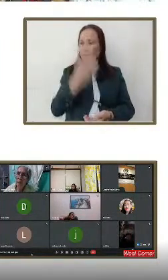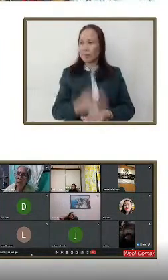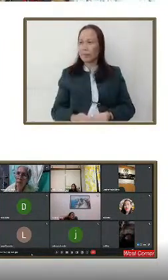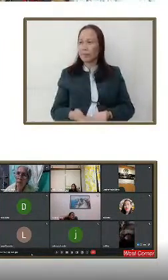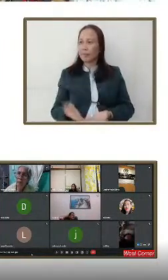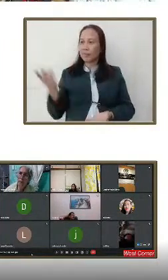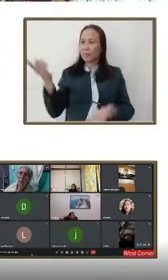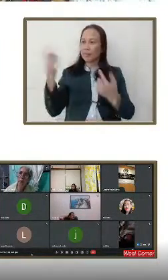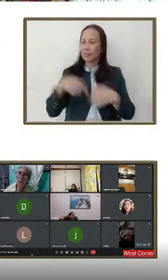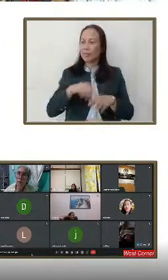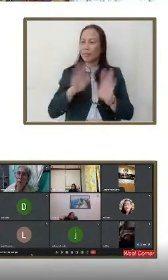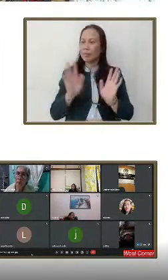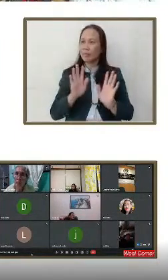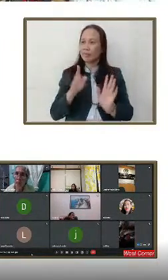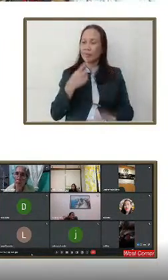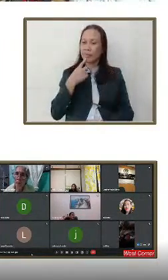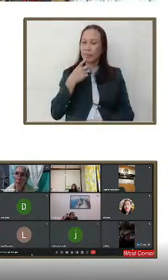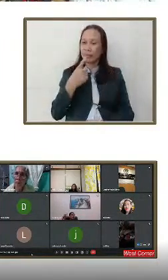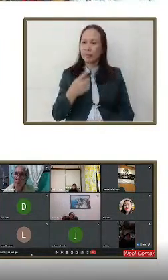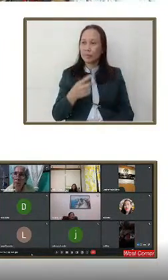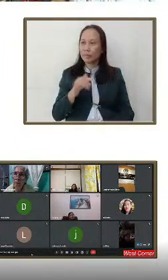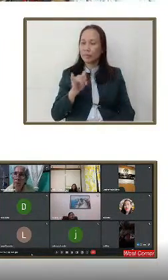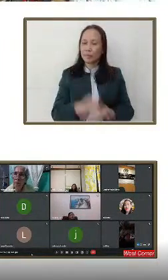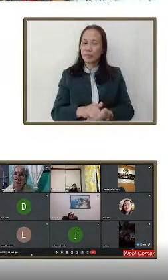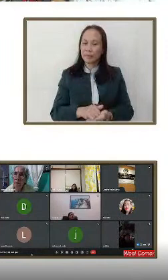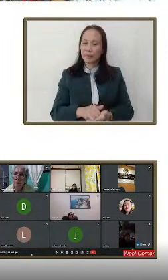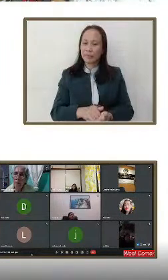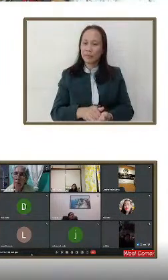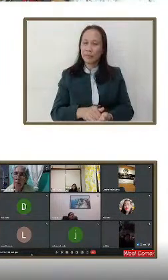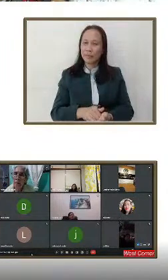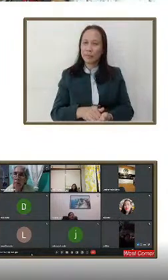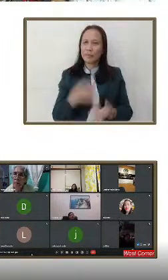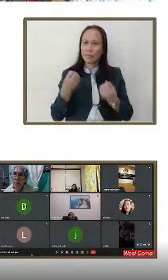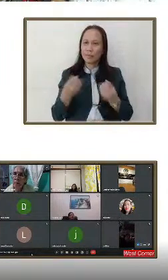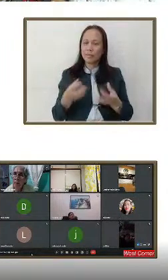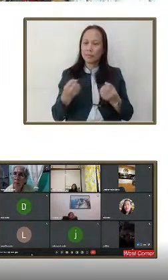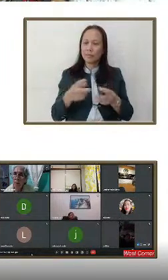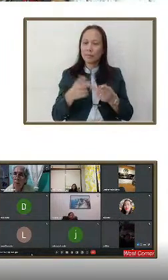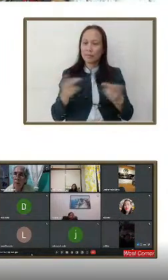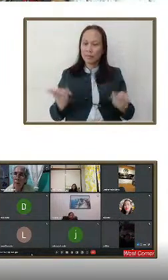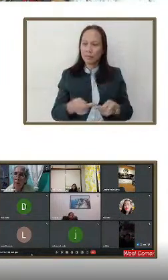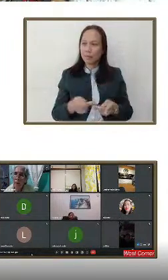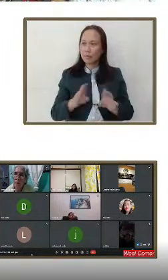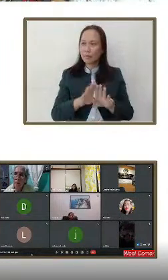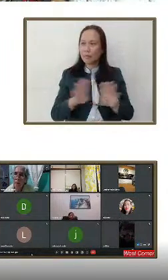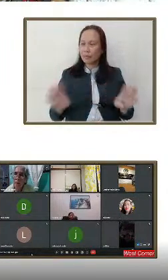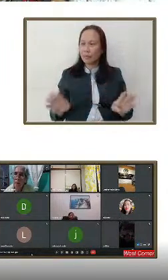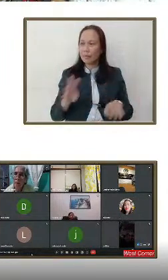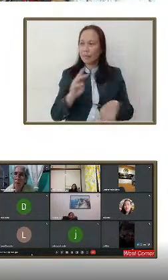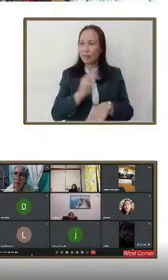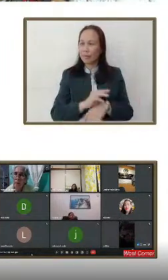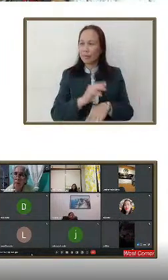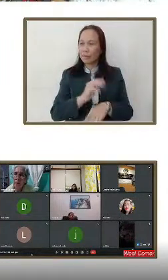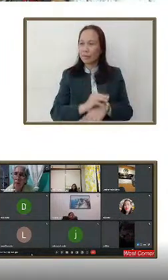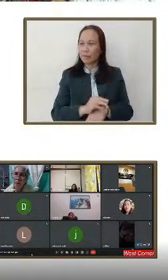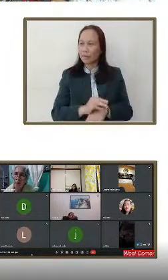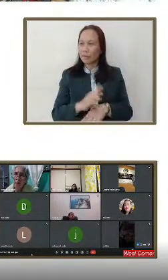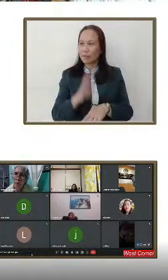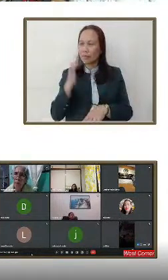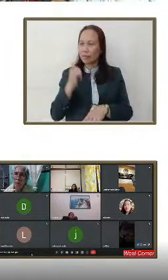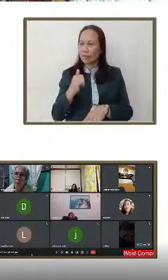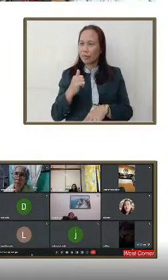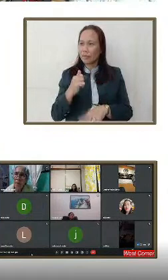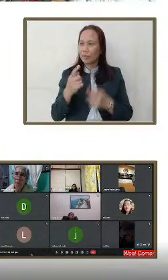Pastor, nakapagbukas na po kayo sa Kabangkalan, nakapagbukas na kayo sa Mindanao, why don't you try naman sa amin? Doon daw po